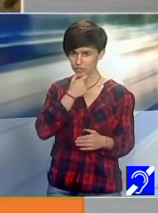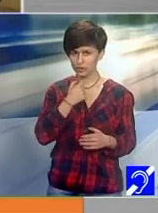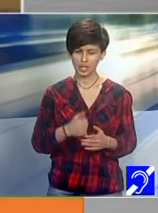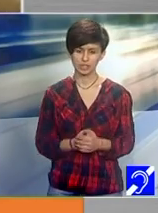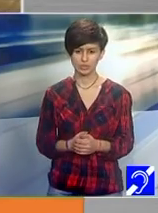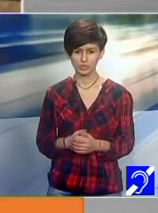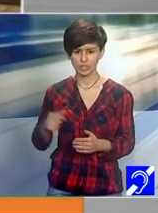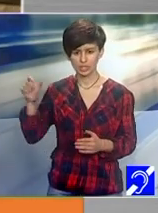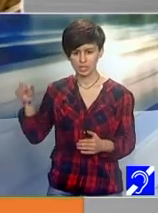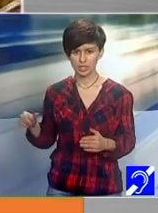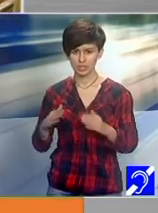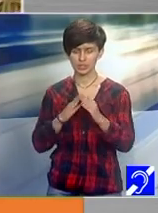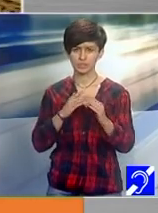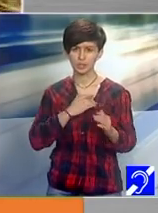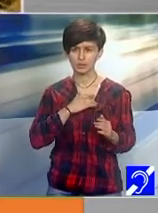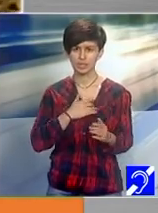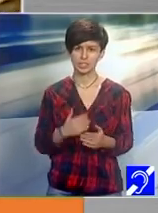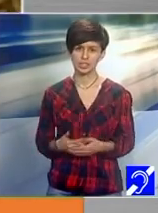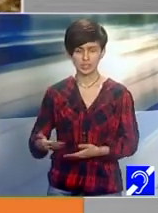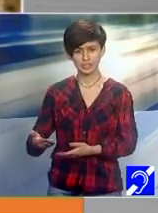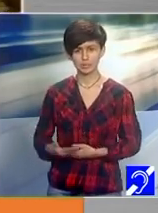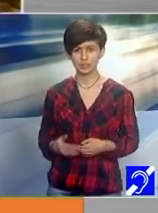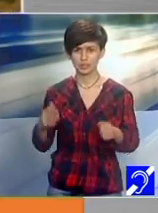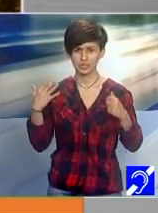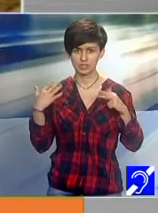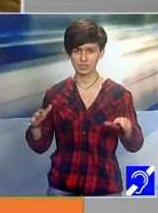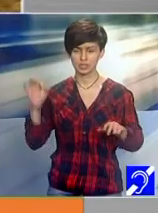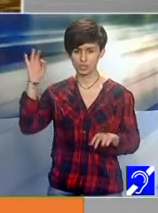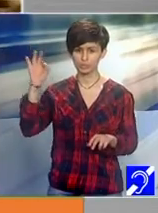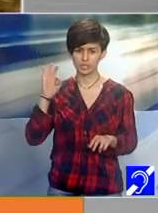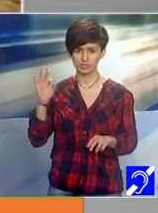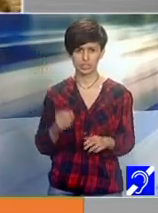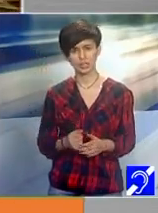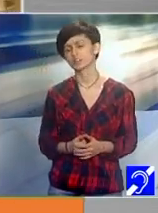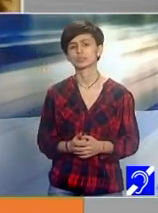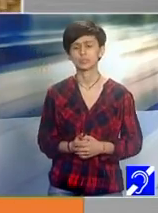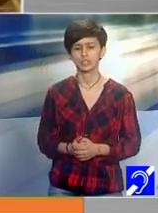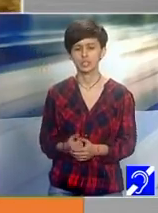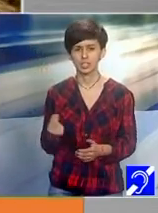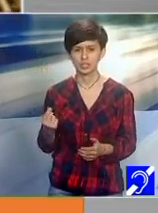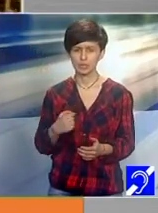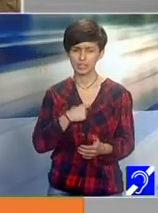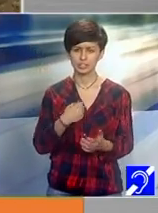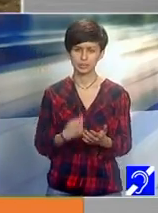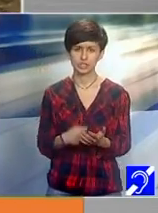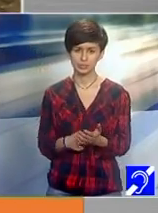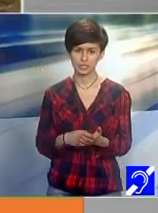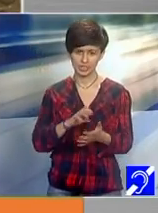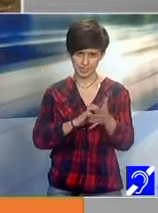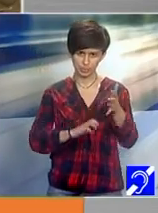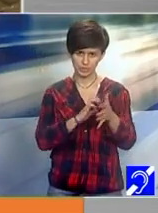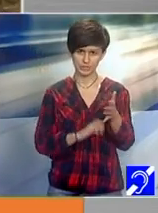se întâmplă peste tot în Europa, să aibă 80% din subvenții în conturi. Ei să-și poată plăti imputurile și taxele.